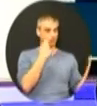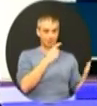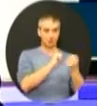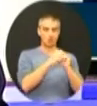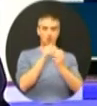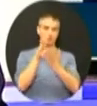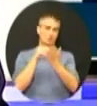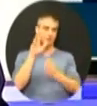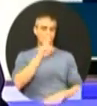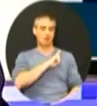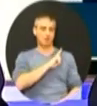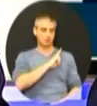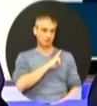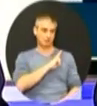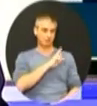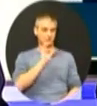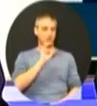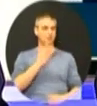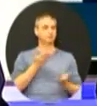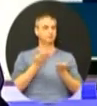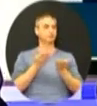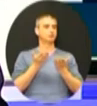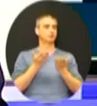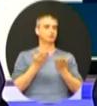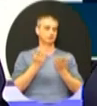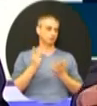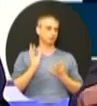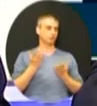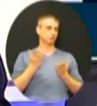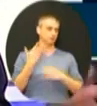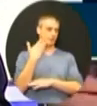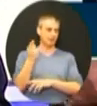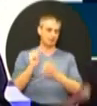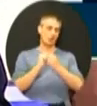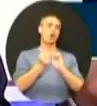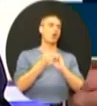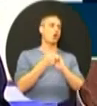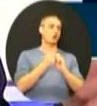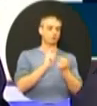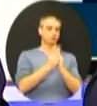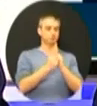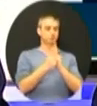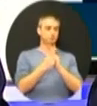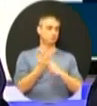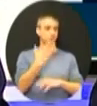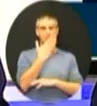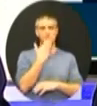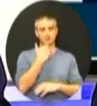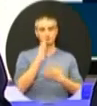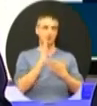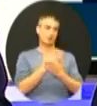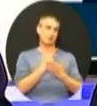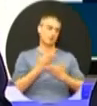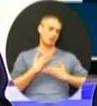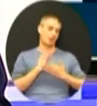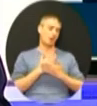אם למודל האנגלי של משרי לסנ או בעצם מי שמתחלפים בקול ומדינת ישראל